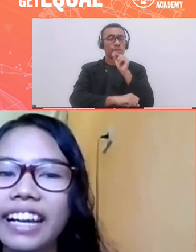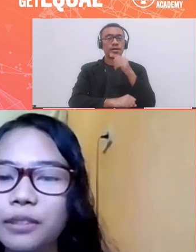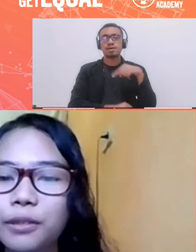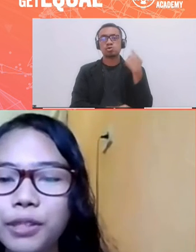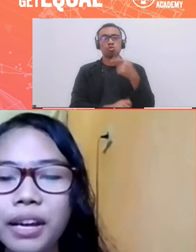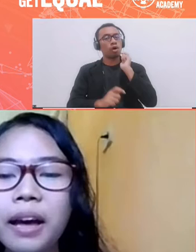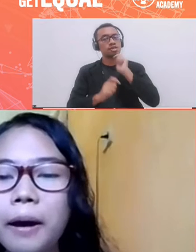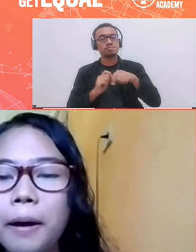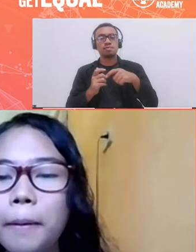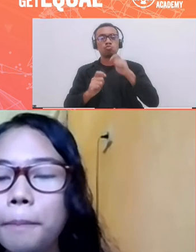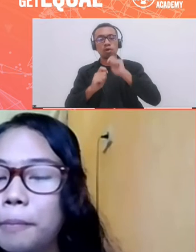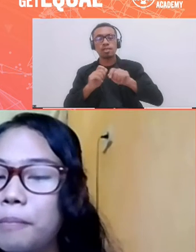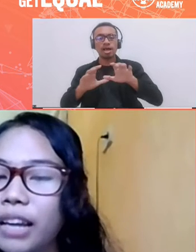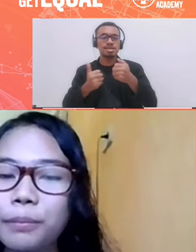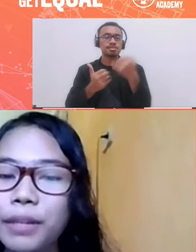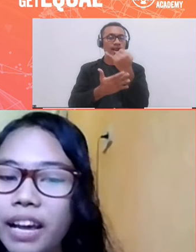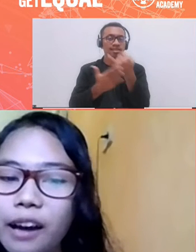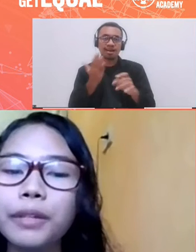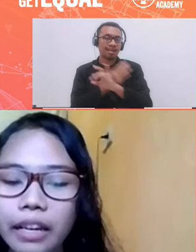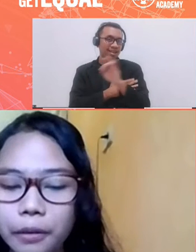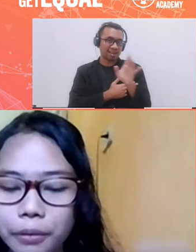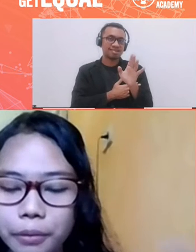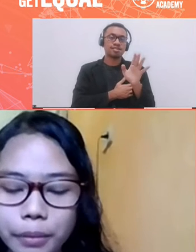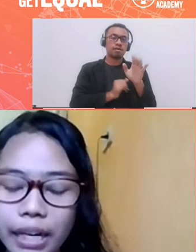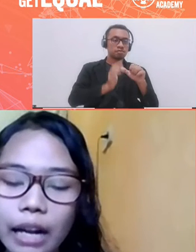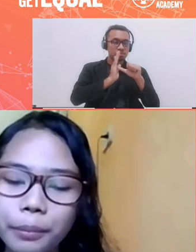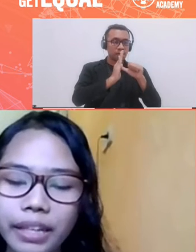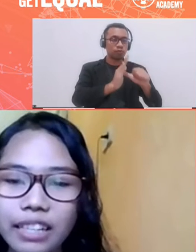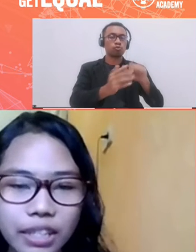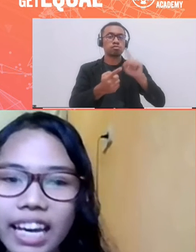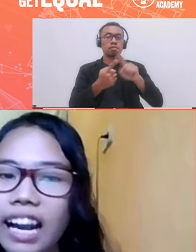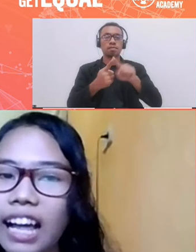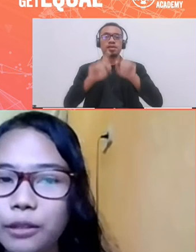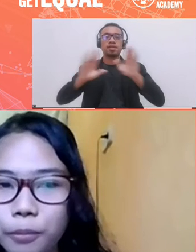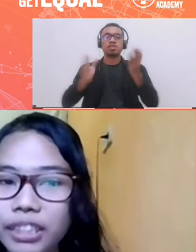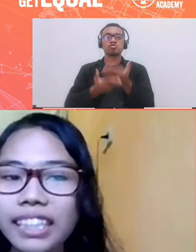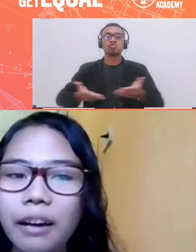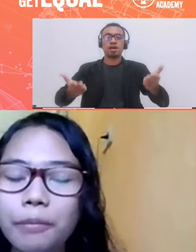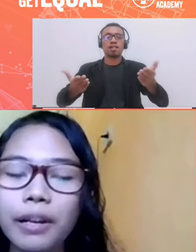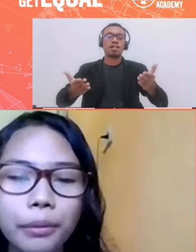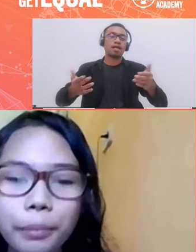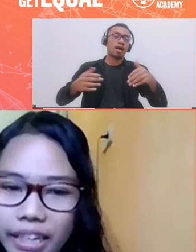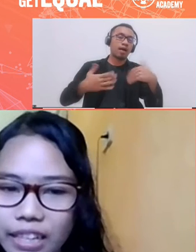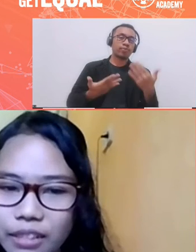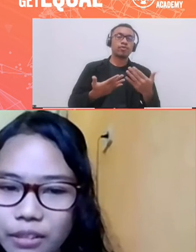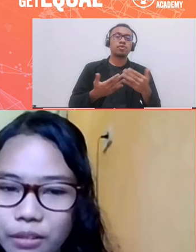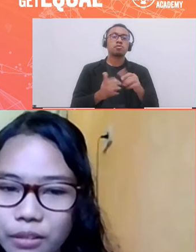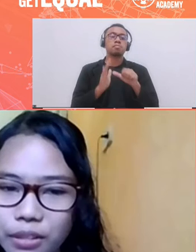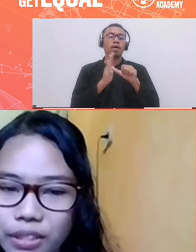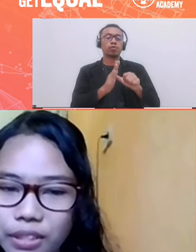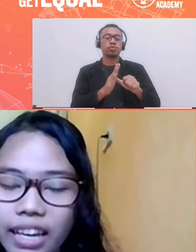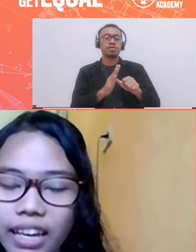terus membantu teman-teman aku melalui media sosial ataupun tidak melalui media sosial. Itu